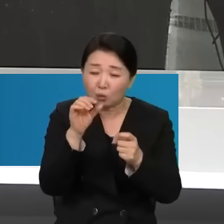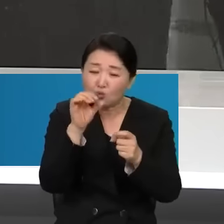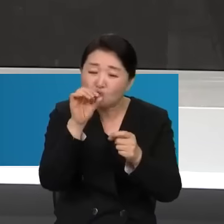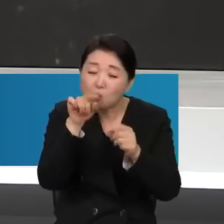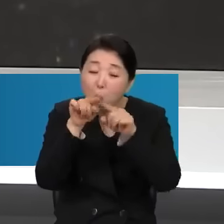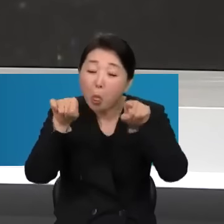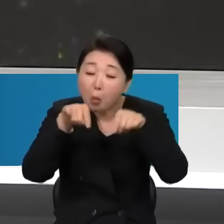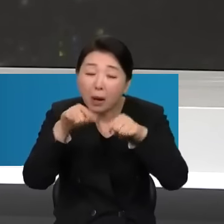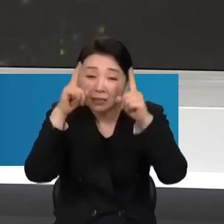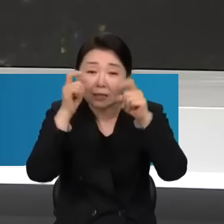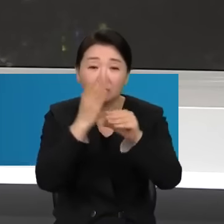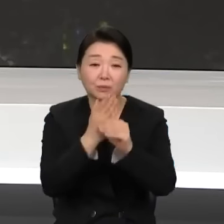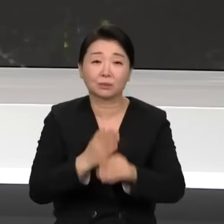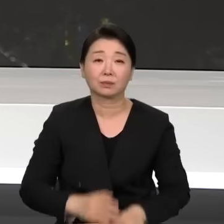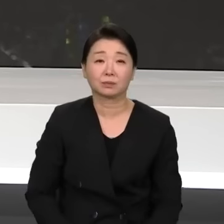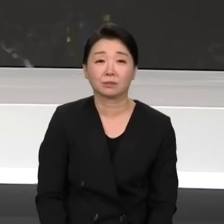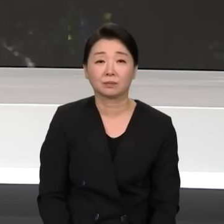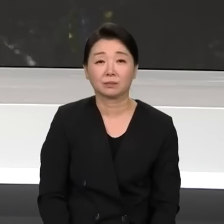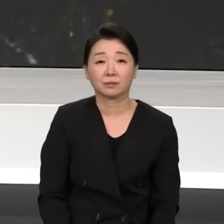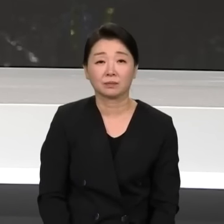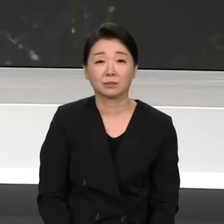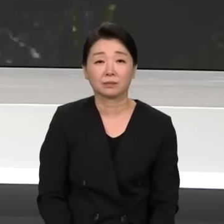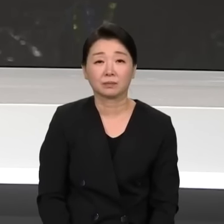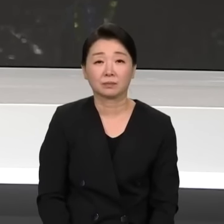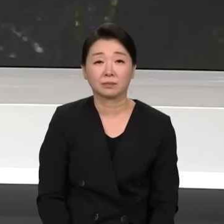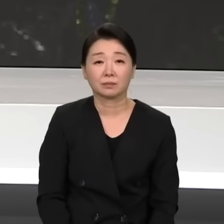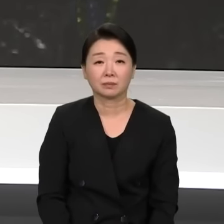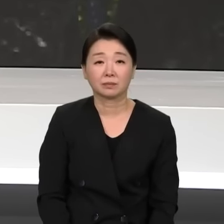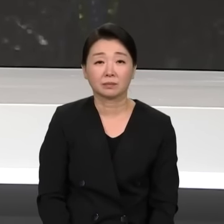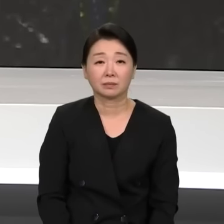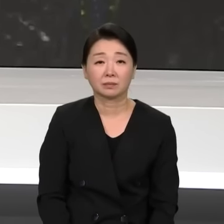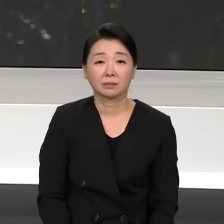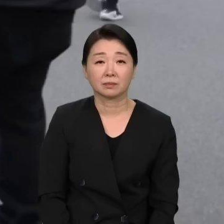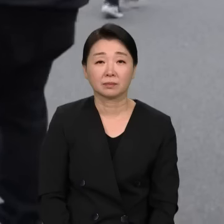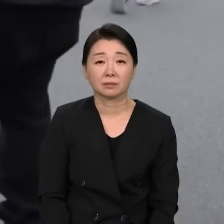뚫으며 사진을 찍고 있습니다. 정원석 특파원이 취재했습니다.